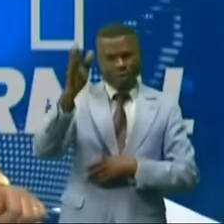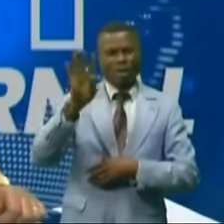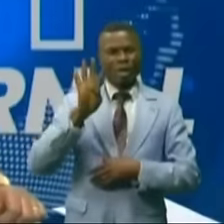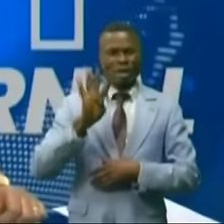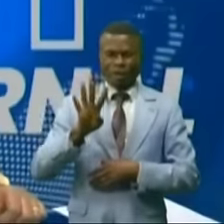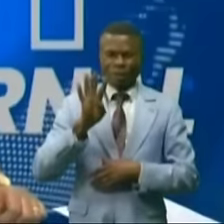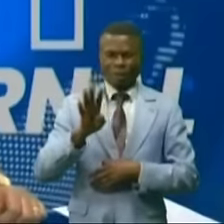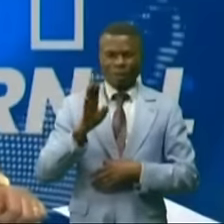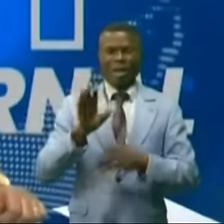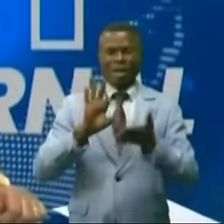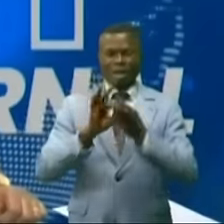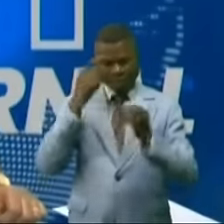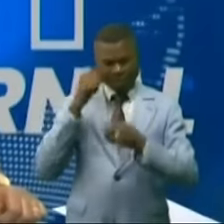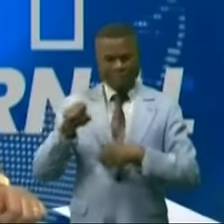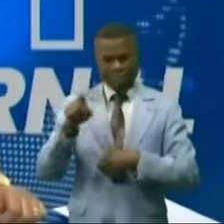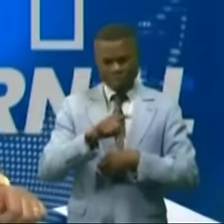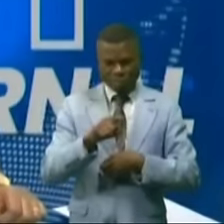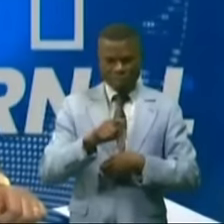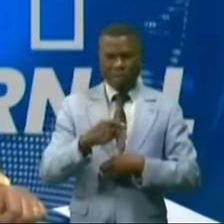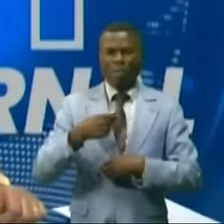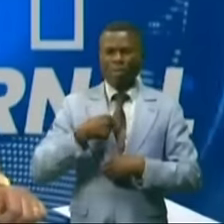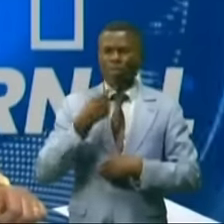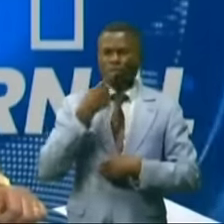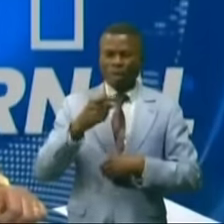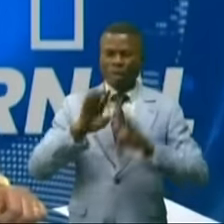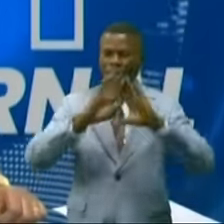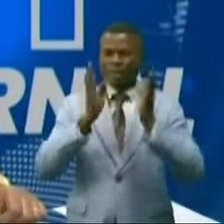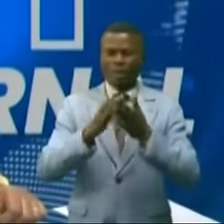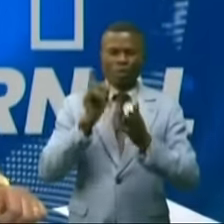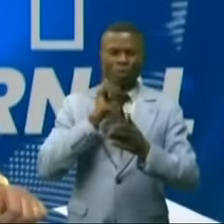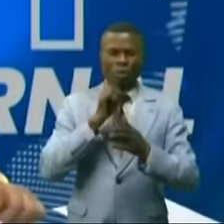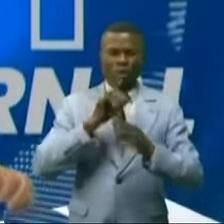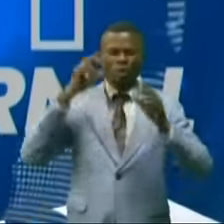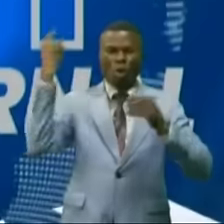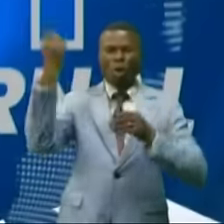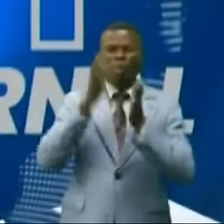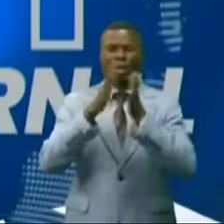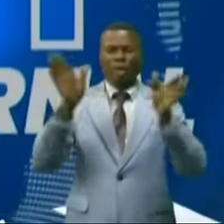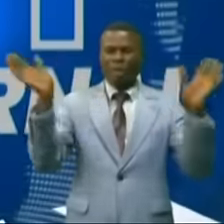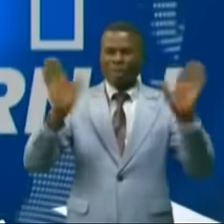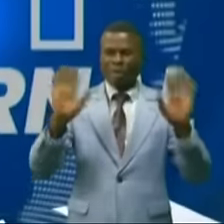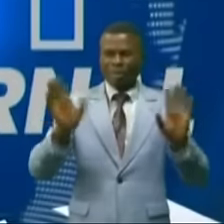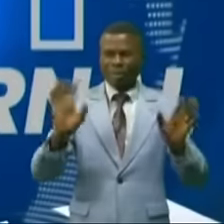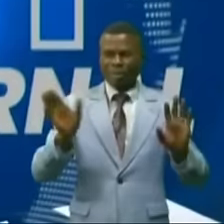Le prochain rendez-vous d'actualité, c'est tout à l'heure à 23h. Très bonne suite de programme sur la RTNC.